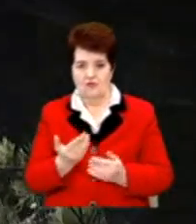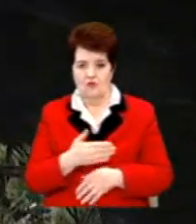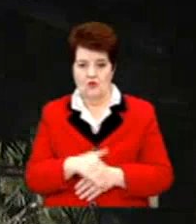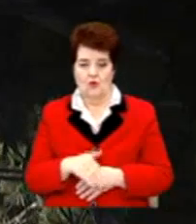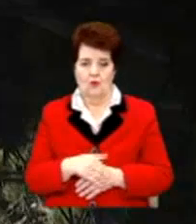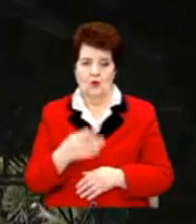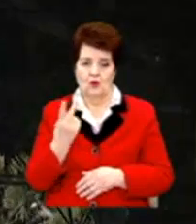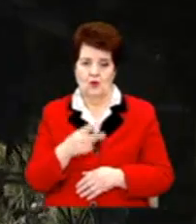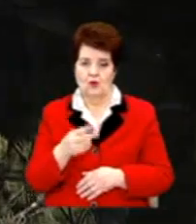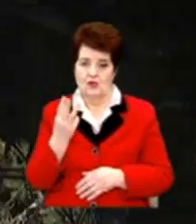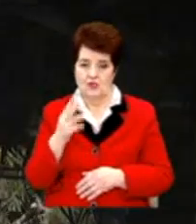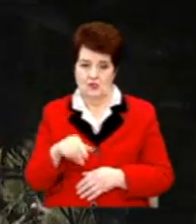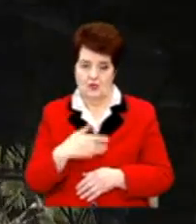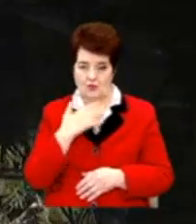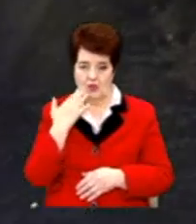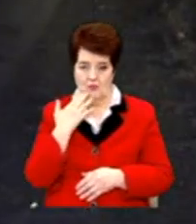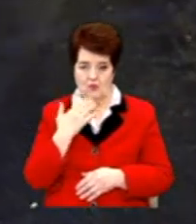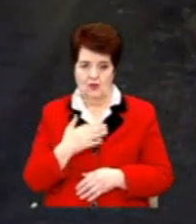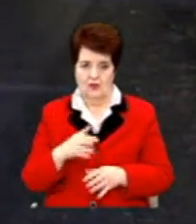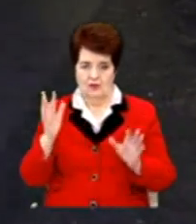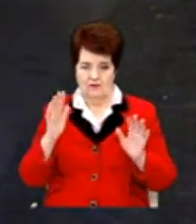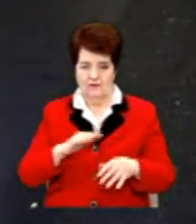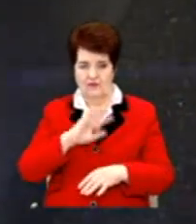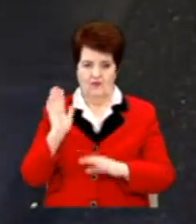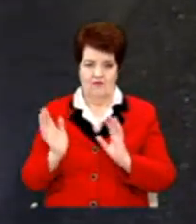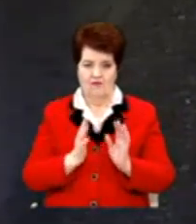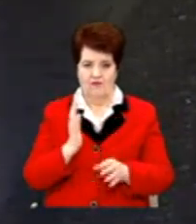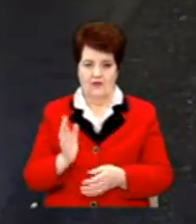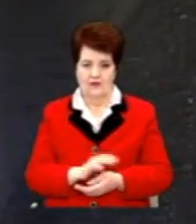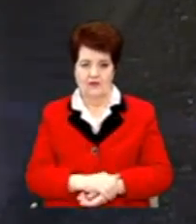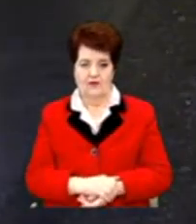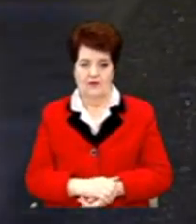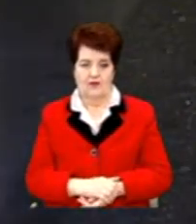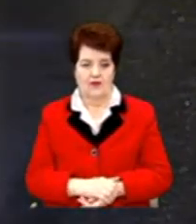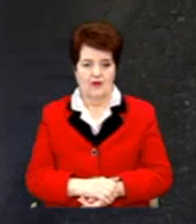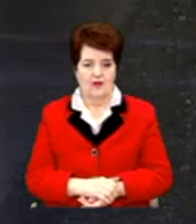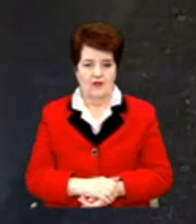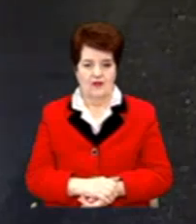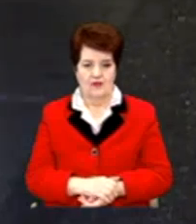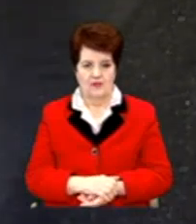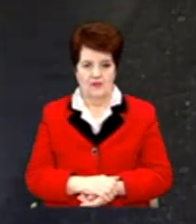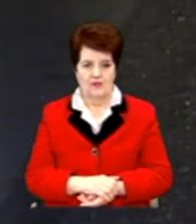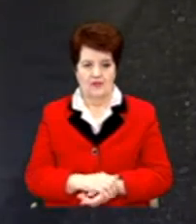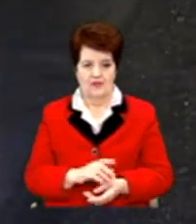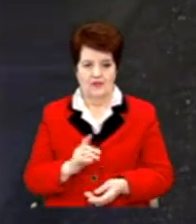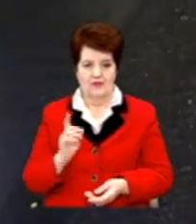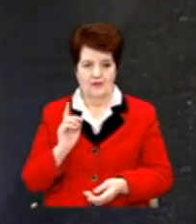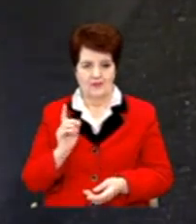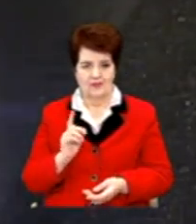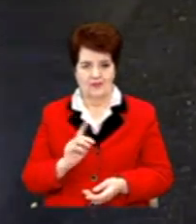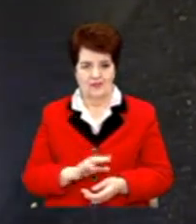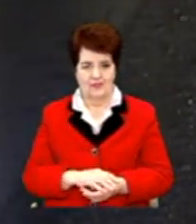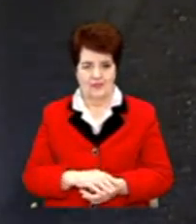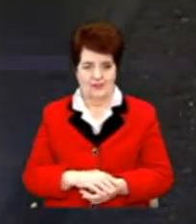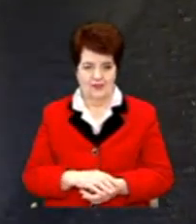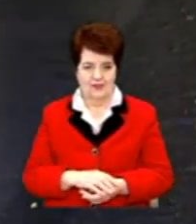ora 23, vântul a prins și mai multă putere. Vântul suflă cu o putere incredibilă, trebuie să fac eforturi uriașe să mă